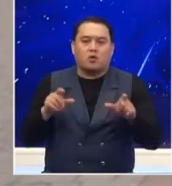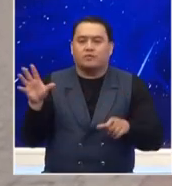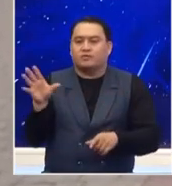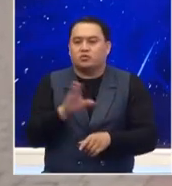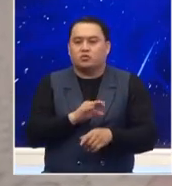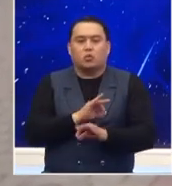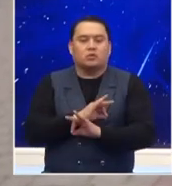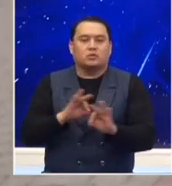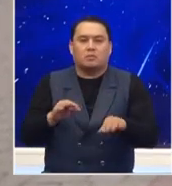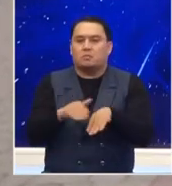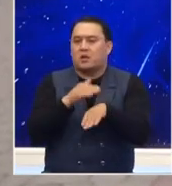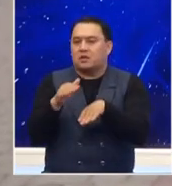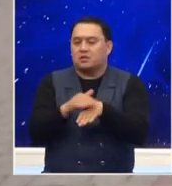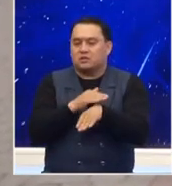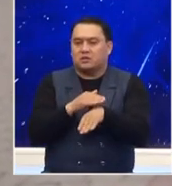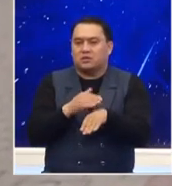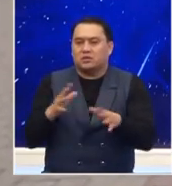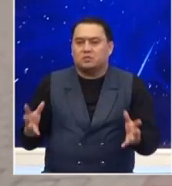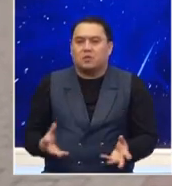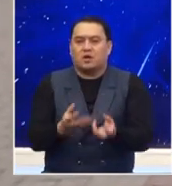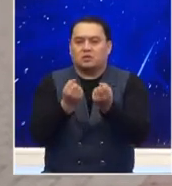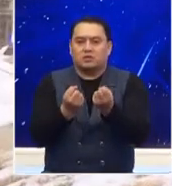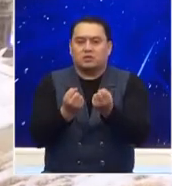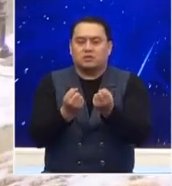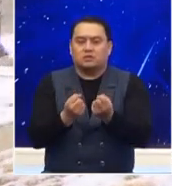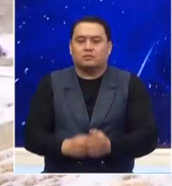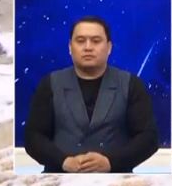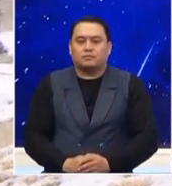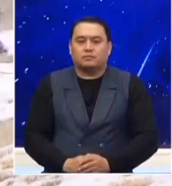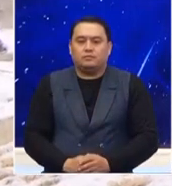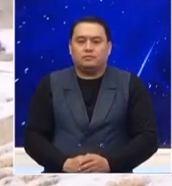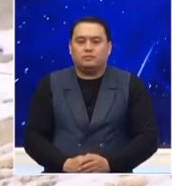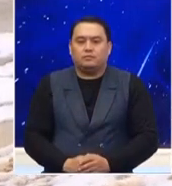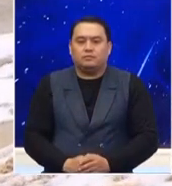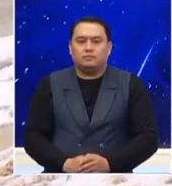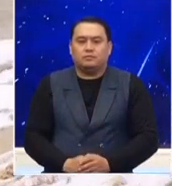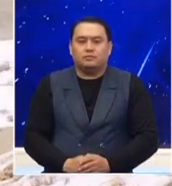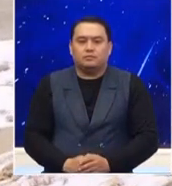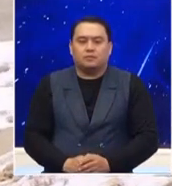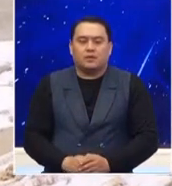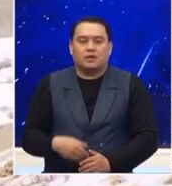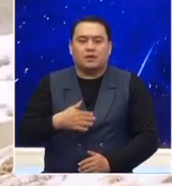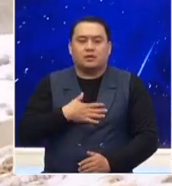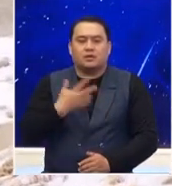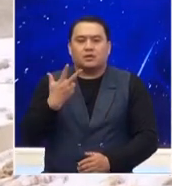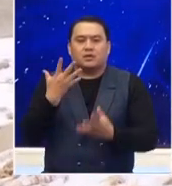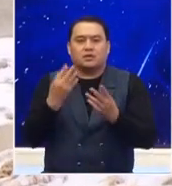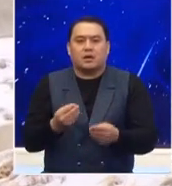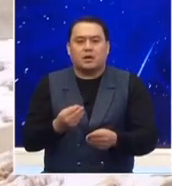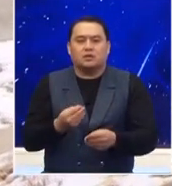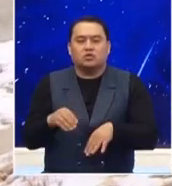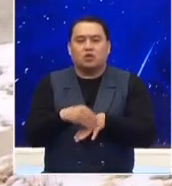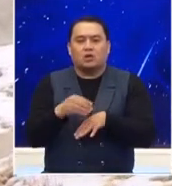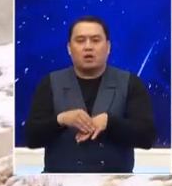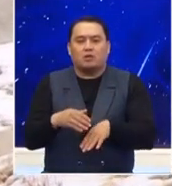было четко, молодцы, спасли, все сделали. Давление секутерли. Дня три назад супруге стало плохо,